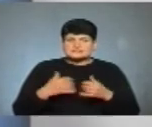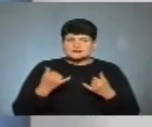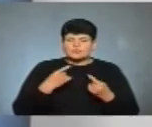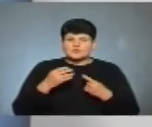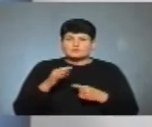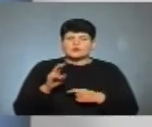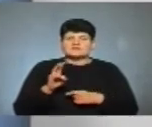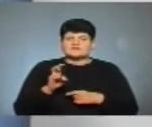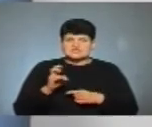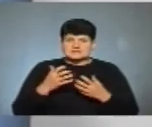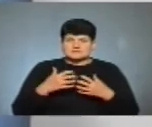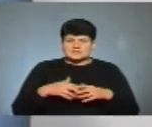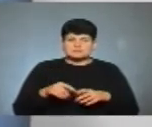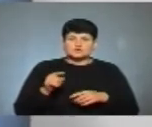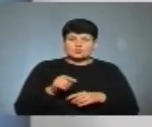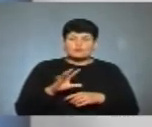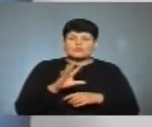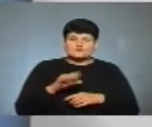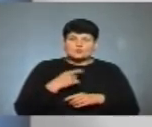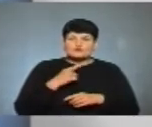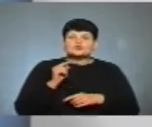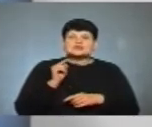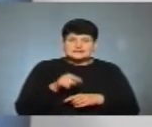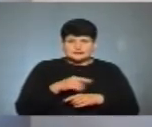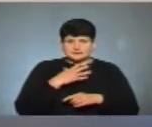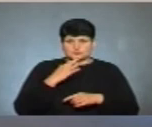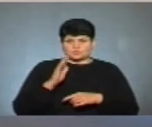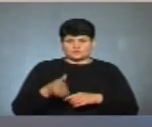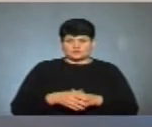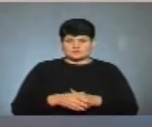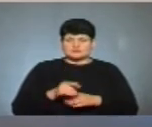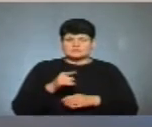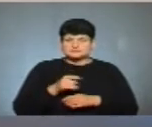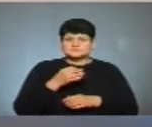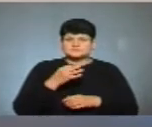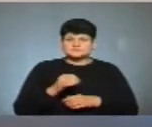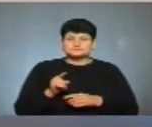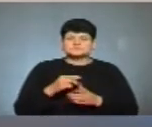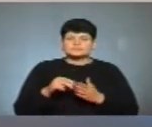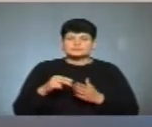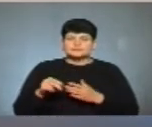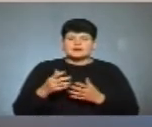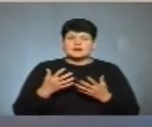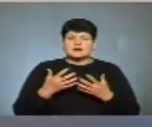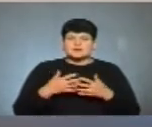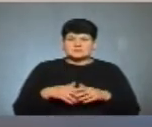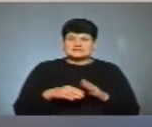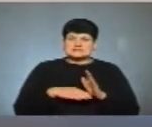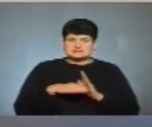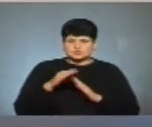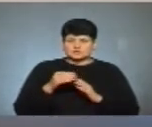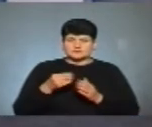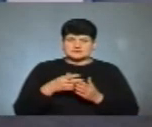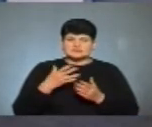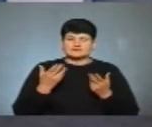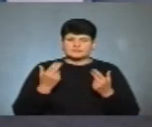апаратів. І при тому всьому говорять, що навіть і цих забагато буде. І ви виявили, що купувалися апарати ШВЛ за завищеними цінами? Так,